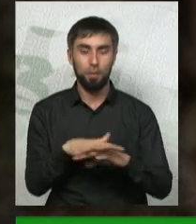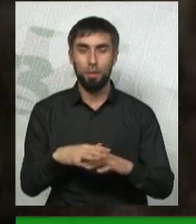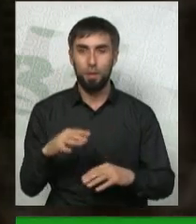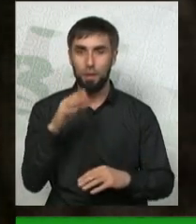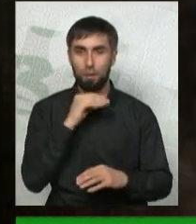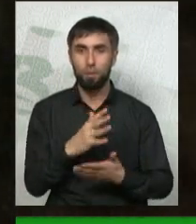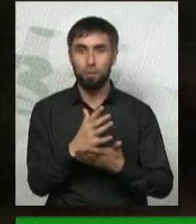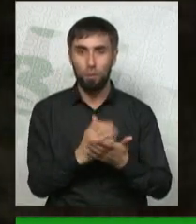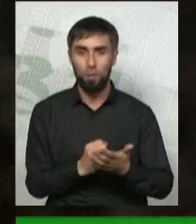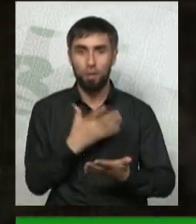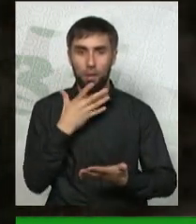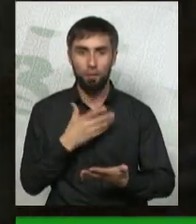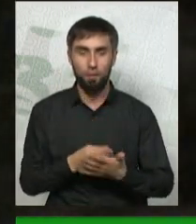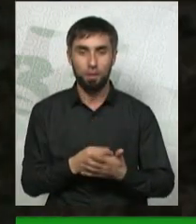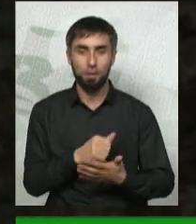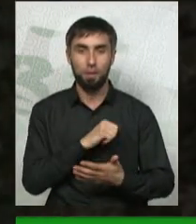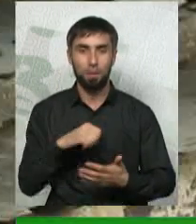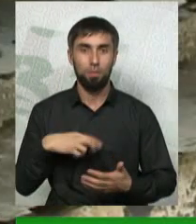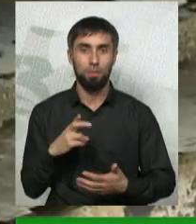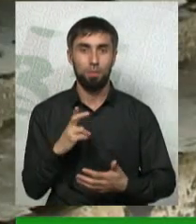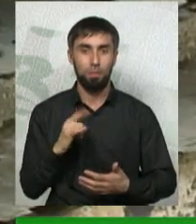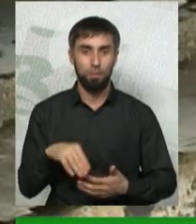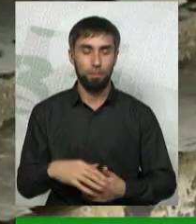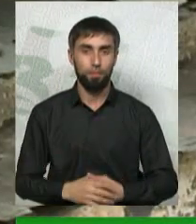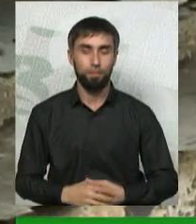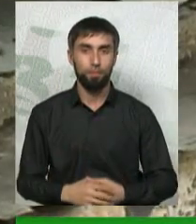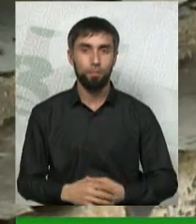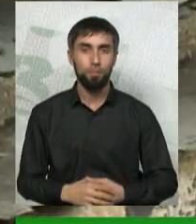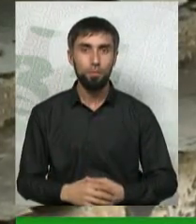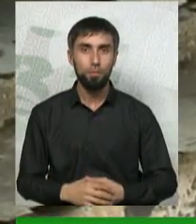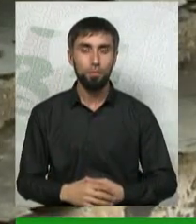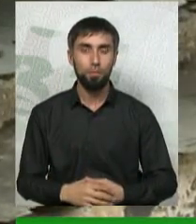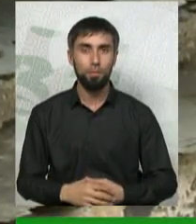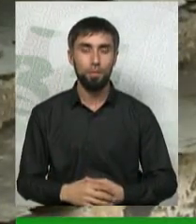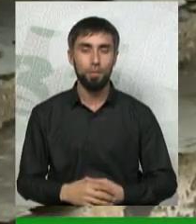удалось сохранить собственную самобытность. Диана Дударова, Асхаб Илакиев, Новости 24.